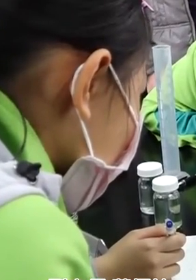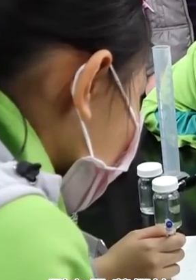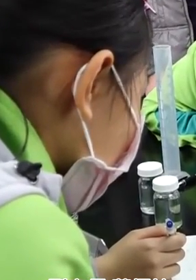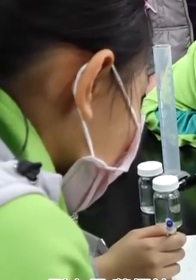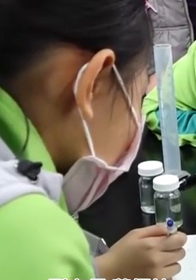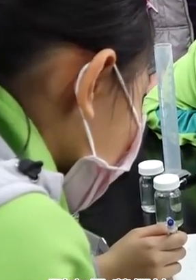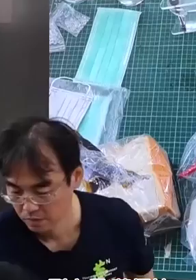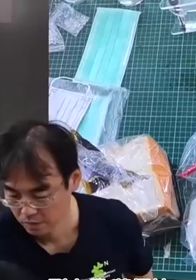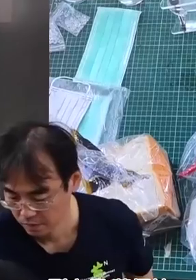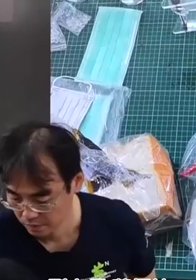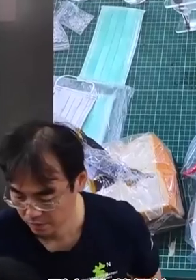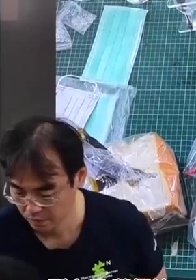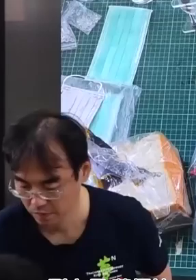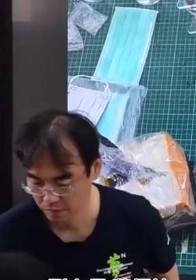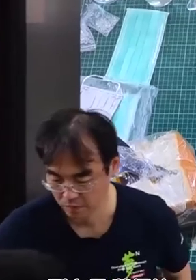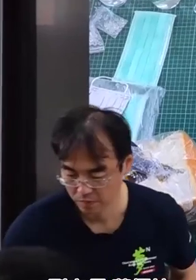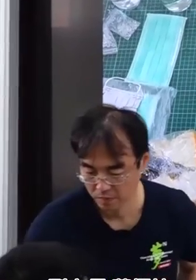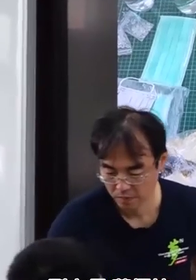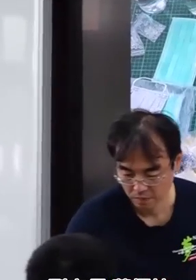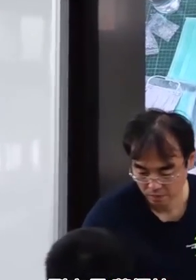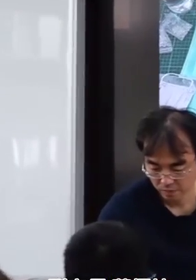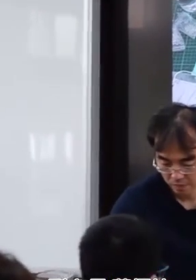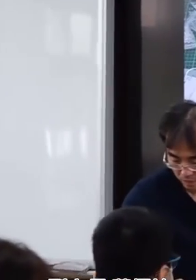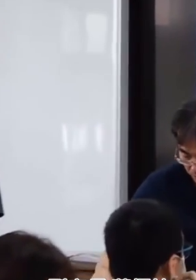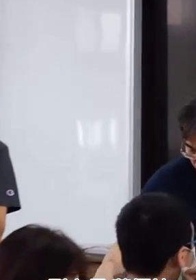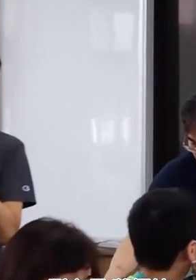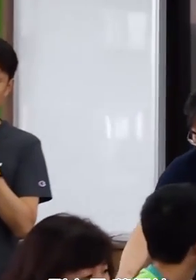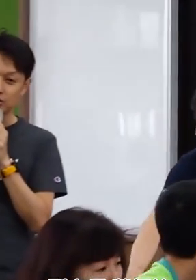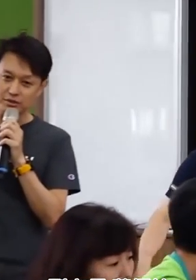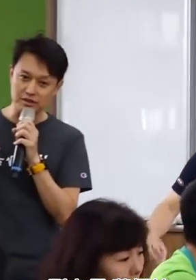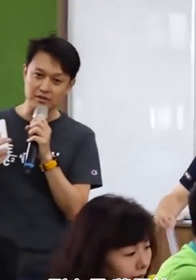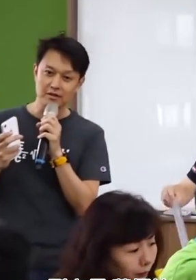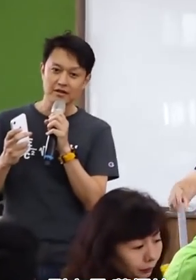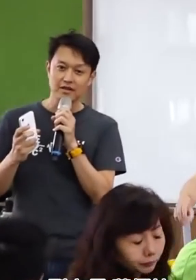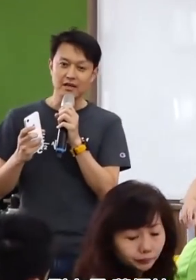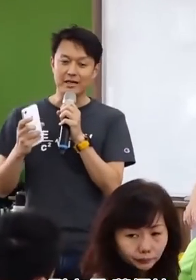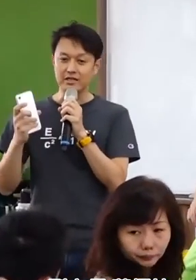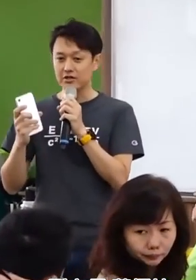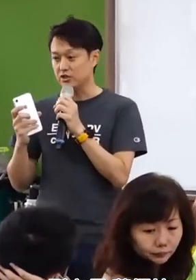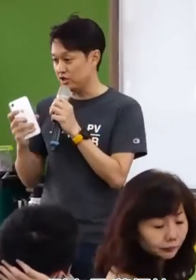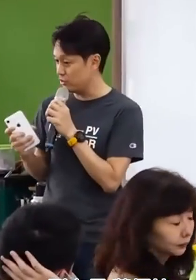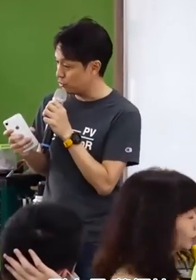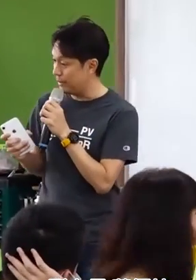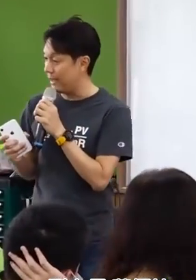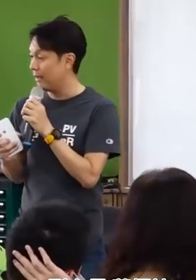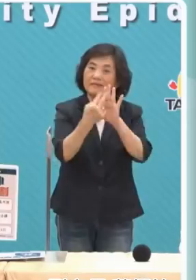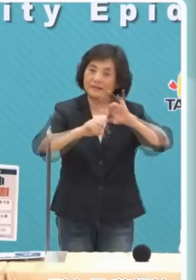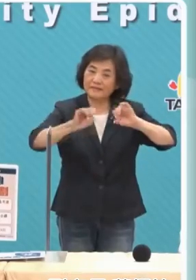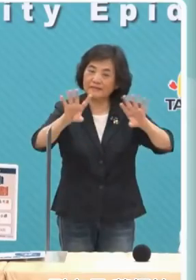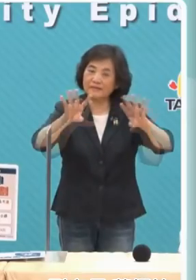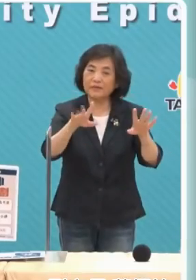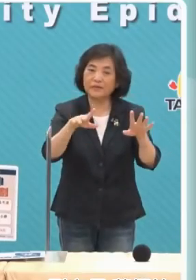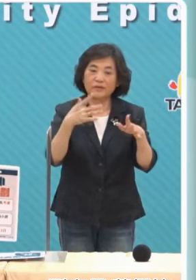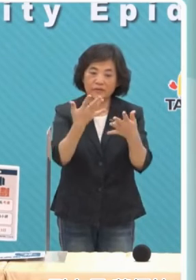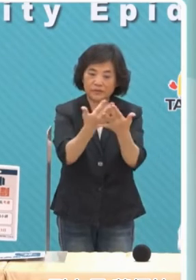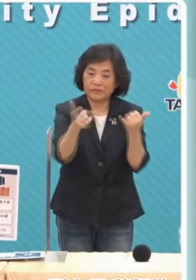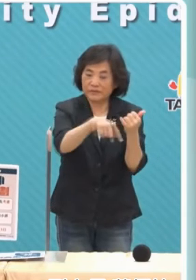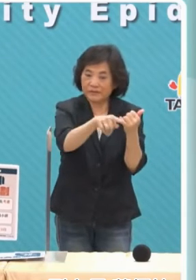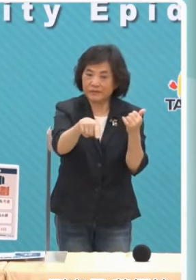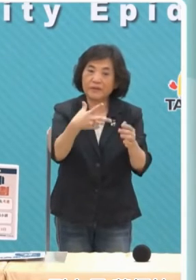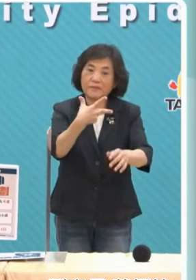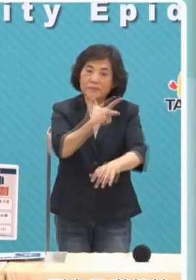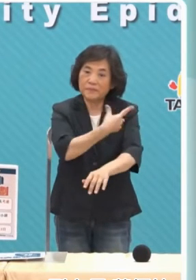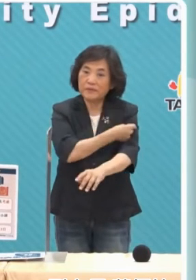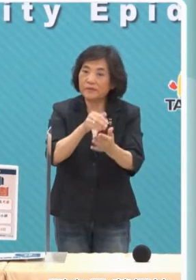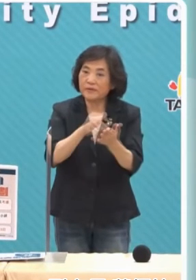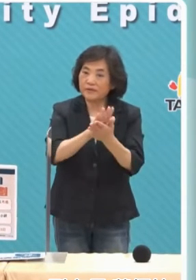以这个部分呢，我想我们一定会做最好的安排。那刚刚市长也提到了，就是说学生接